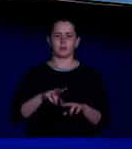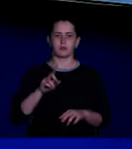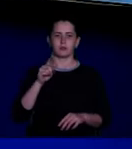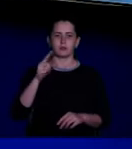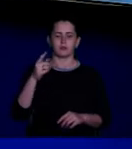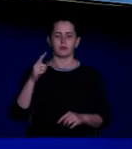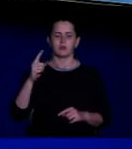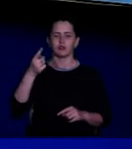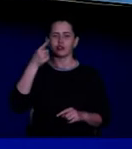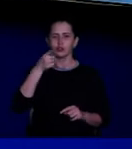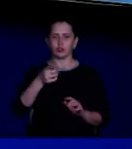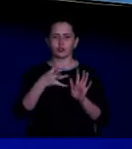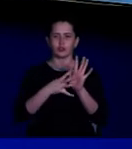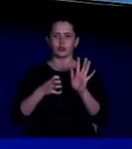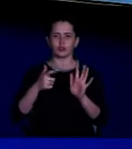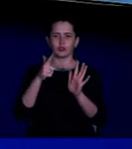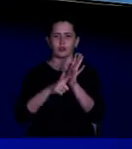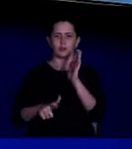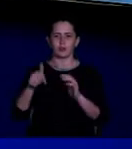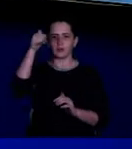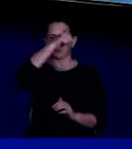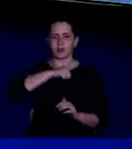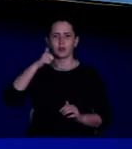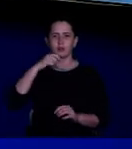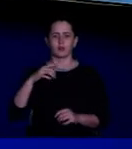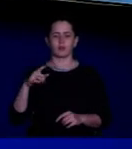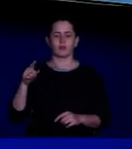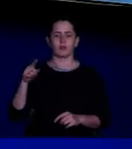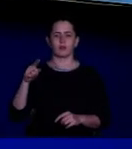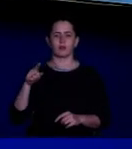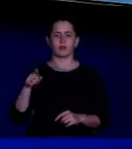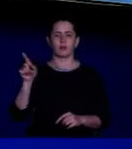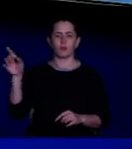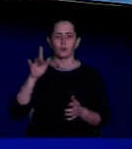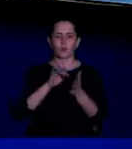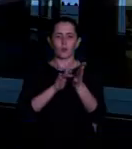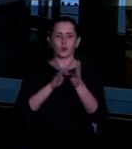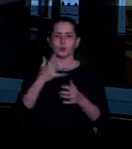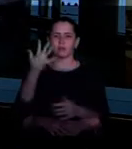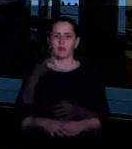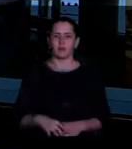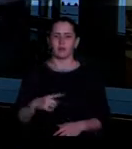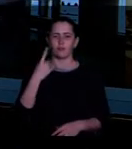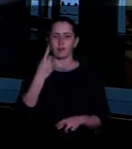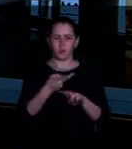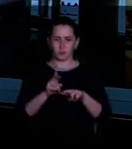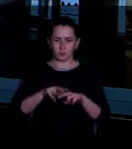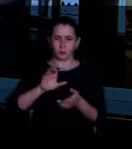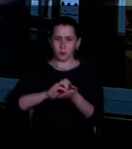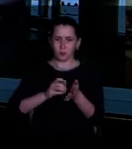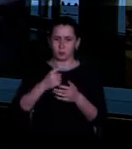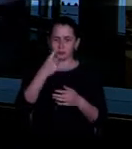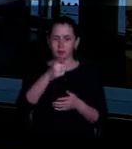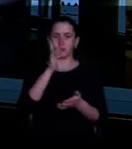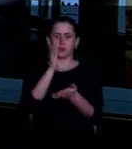в 1970 году. В музее 5 залов. В одном из этих